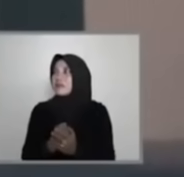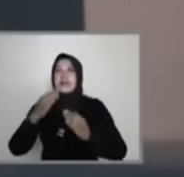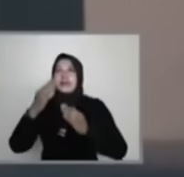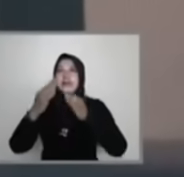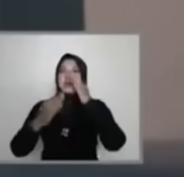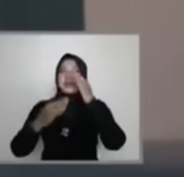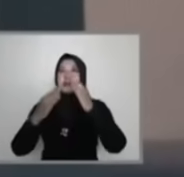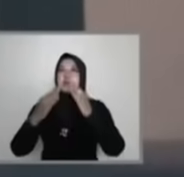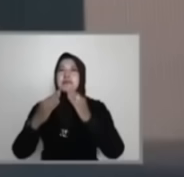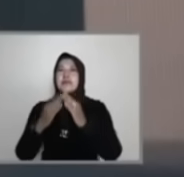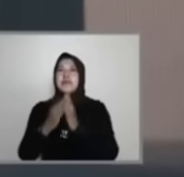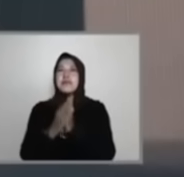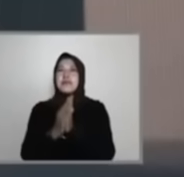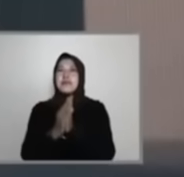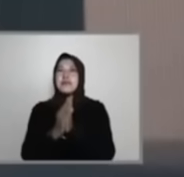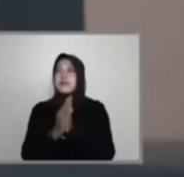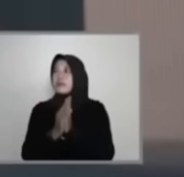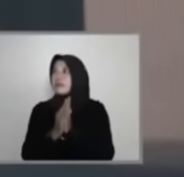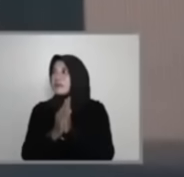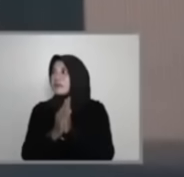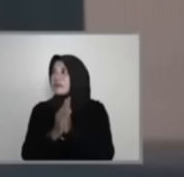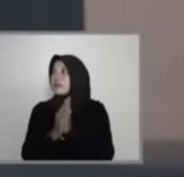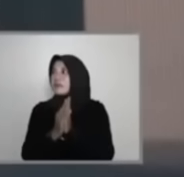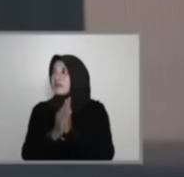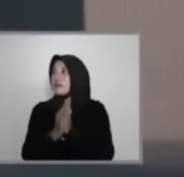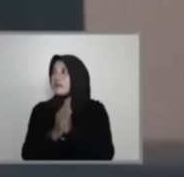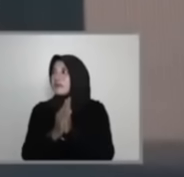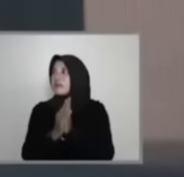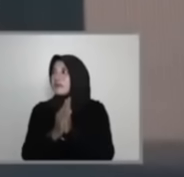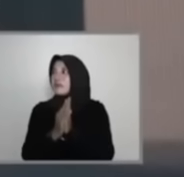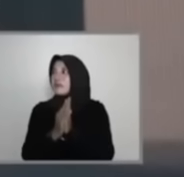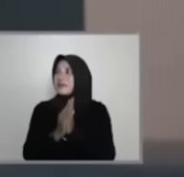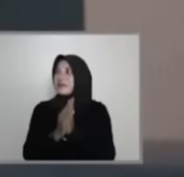pembangunan syariah. Indeks Becheshoh nah karu.